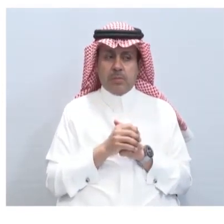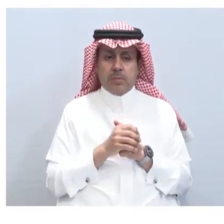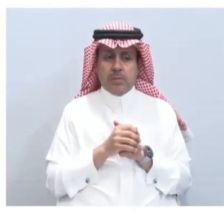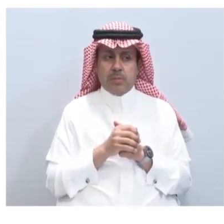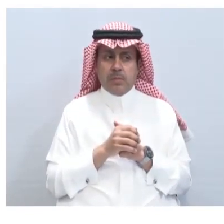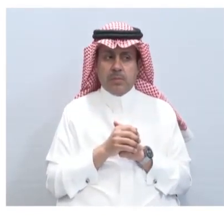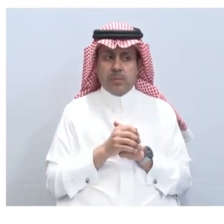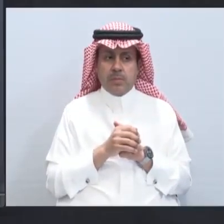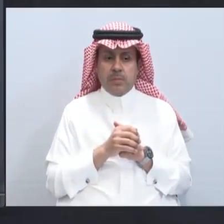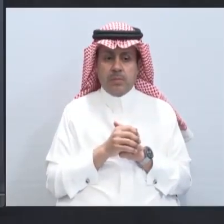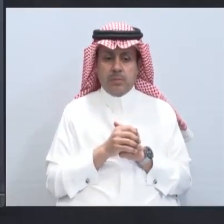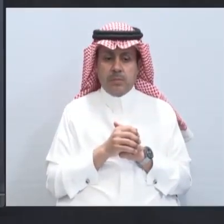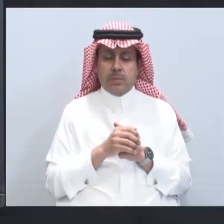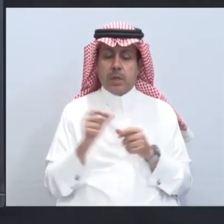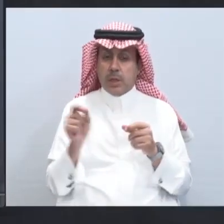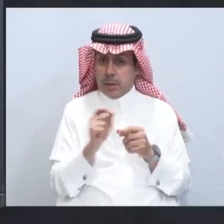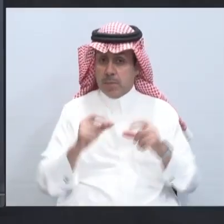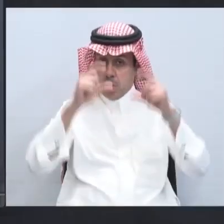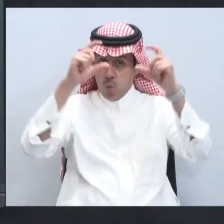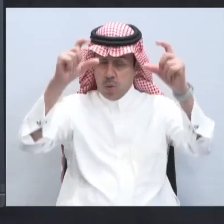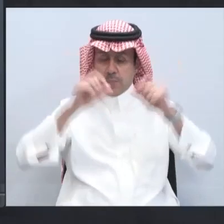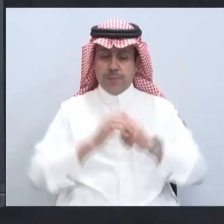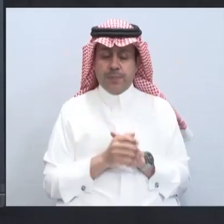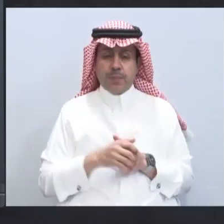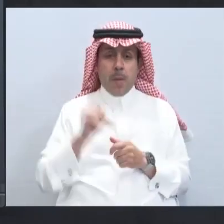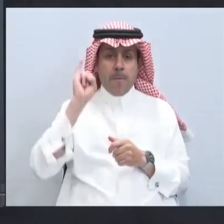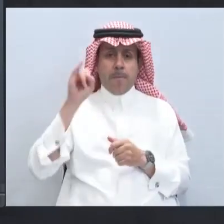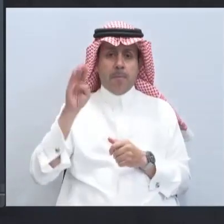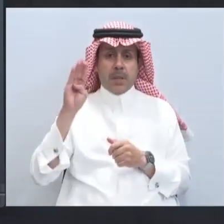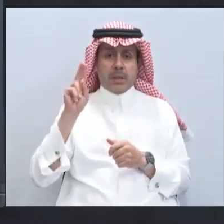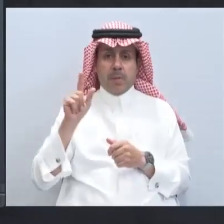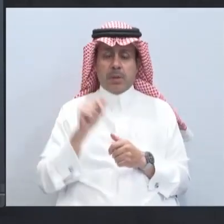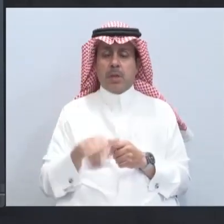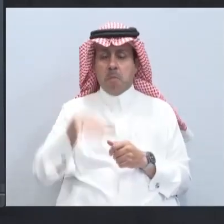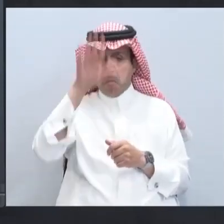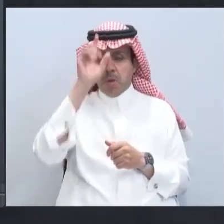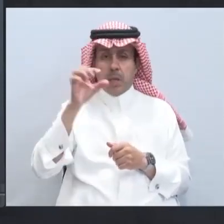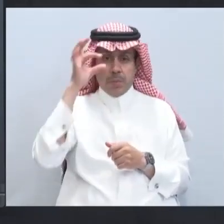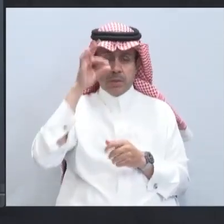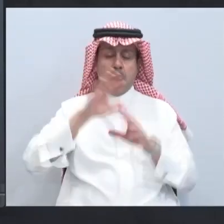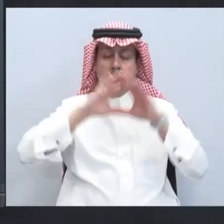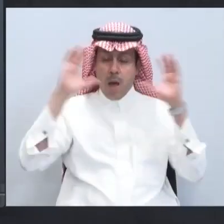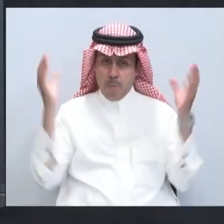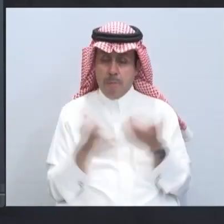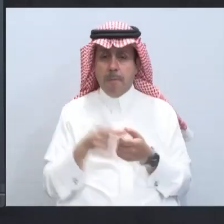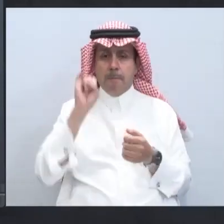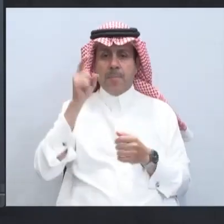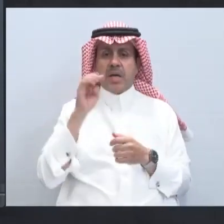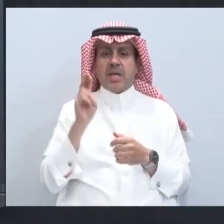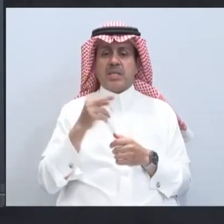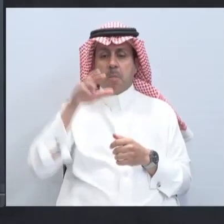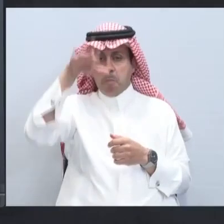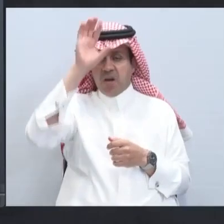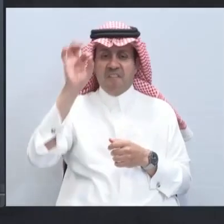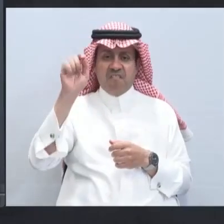مثلا وقمت مثلا بكتابه عنوان لمكتبه الملك عبد العزيز العامه مركز الملك فيصل للدراسات البحوث